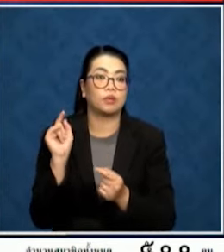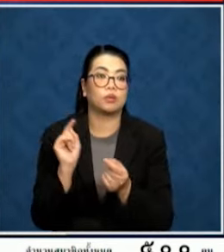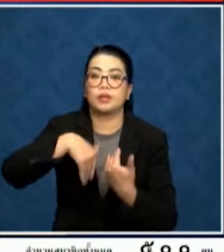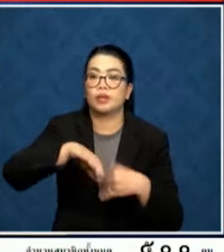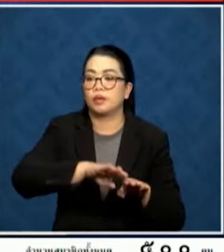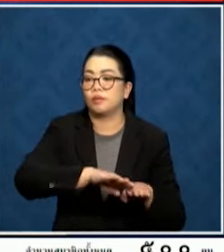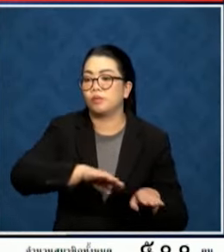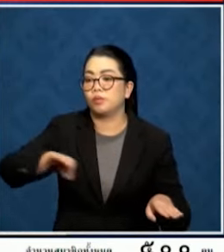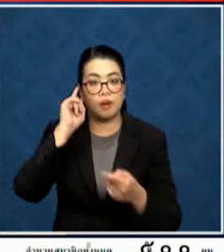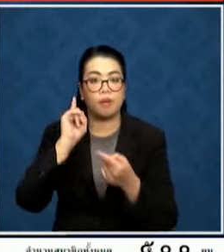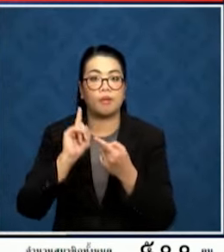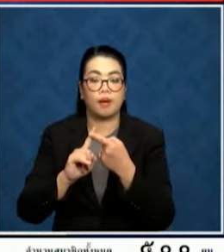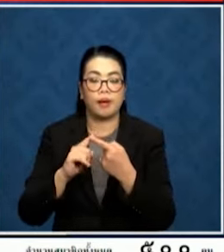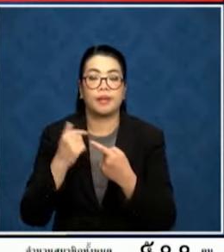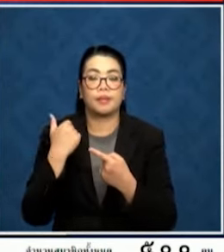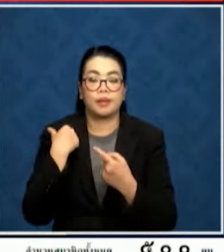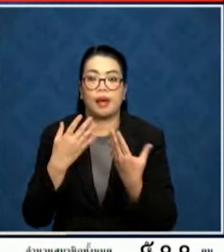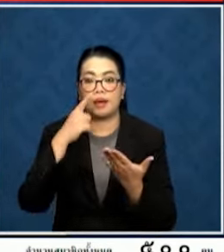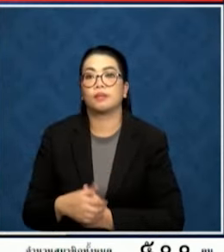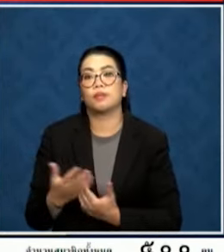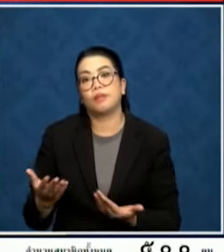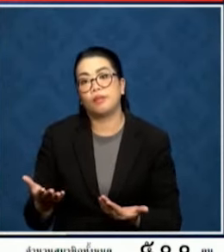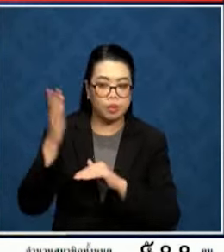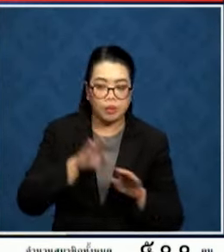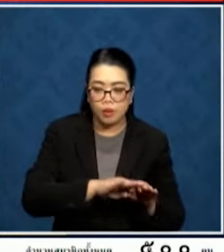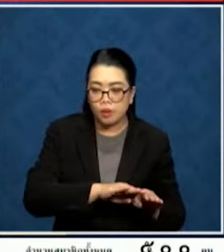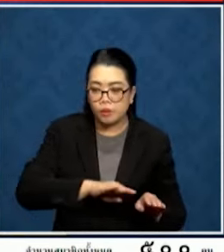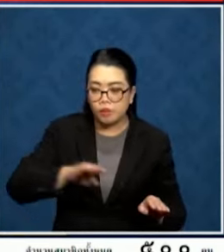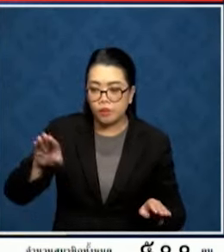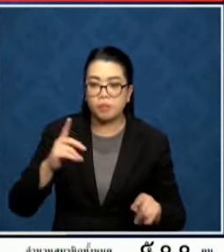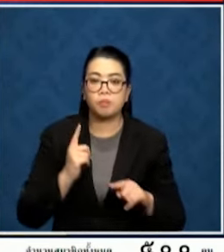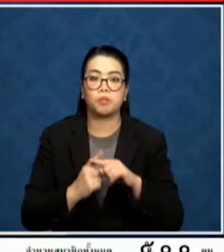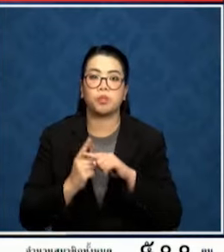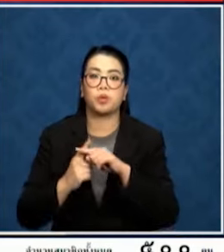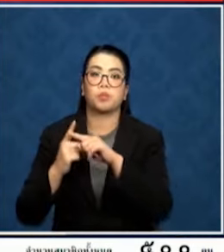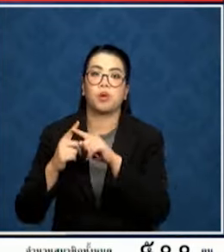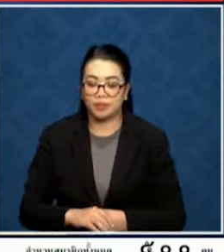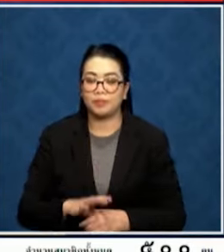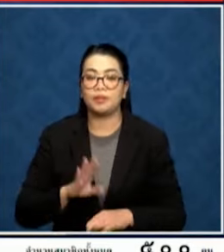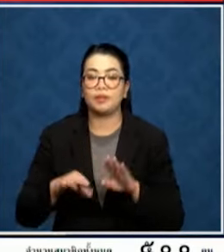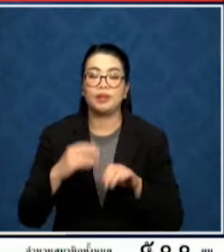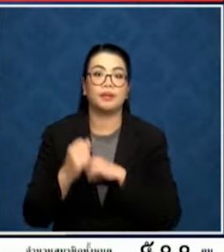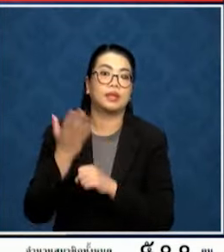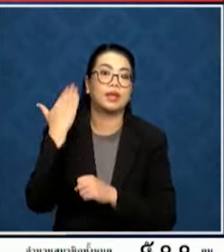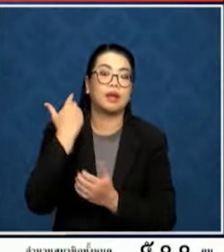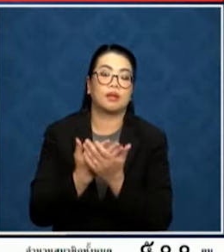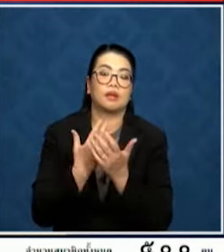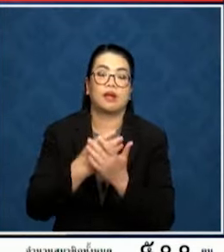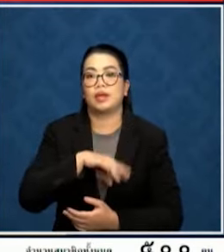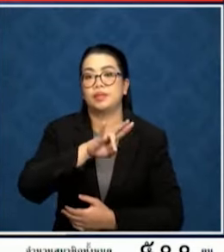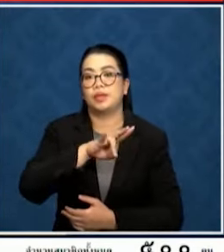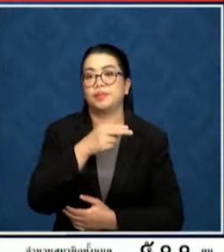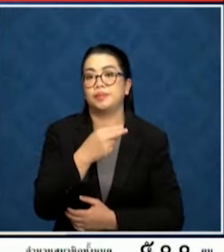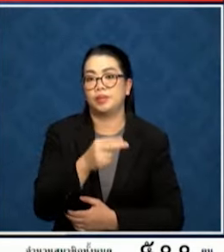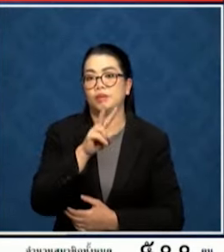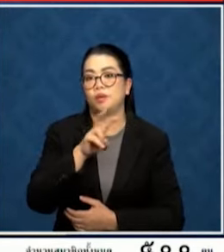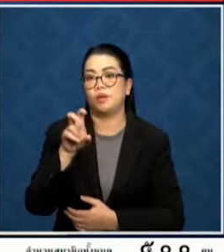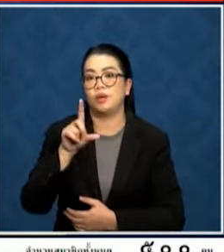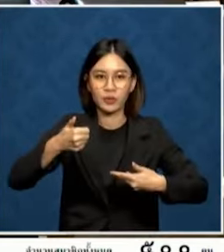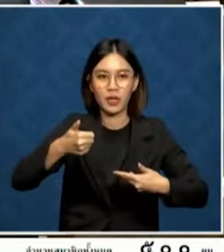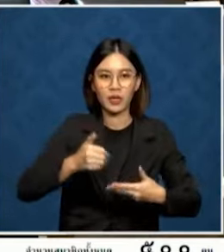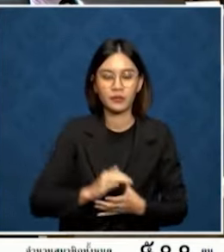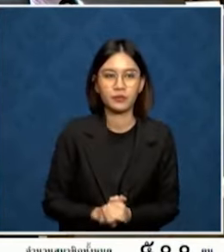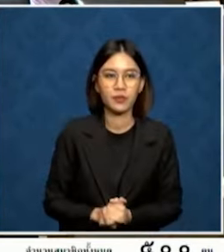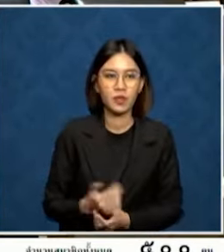Ignite Thailand มีเป้าหมายให้ประเทศไทยเนี่ยเป็นทัวริซึมฮับแค่เฉพาะช่วงสงกรานต์ที่ผ่านมาครับสร้างรายได้ได้ถึง 7,221 ล้าน